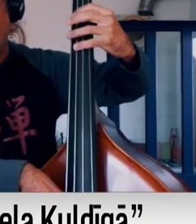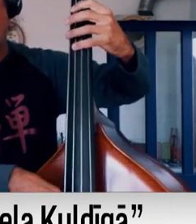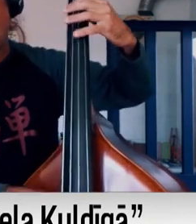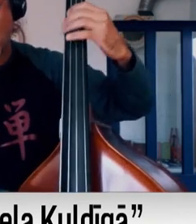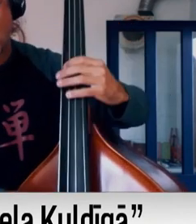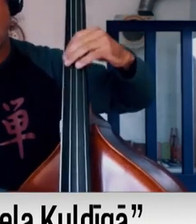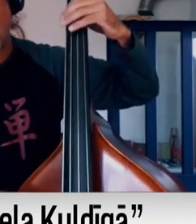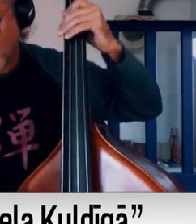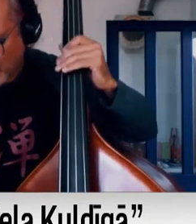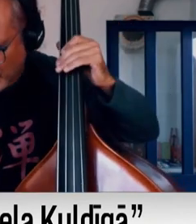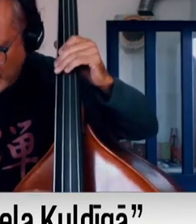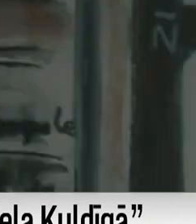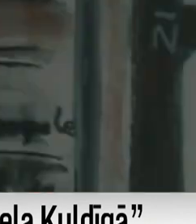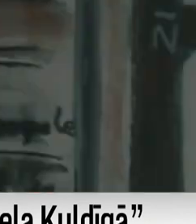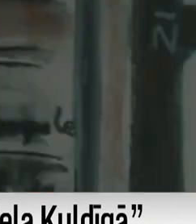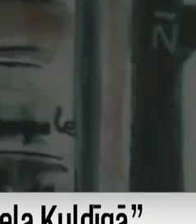vasarā ziemā